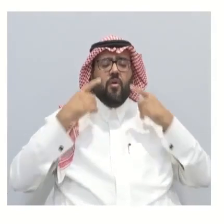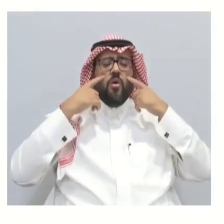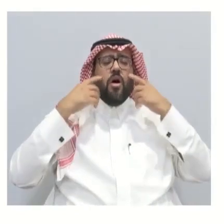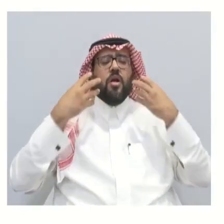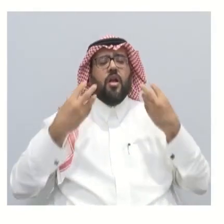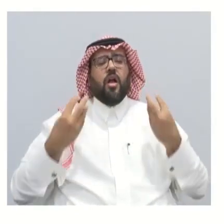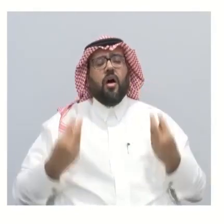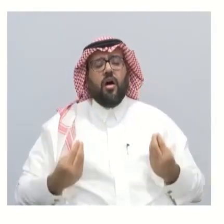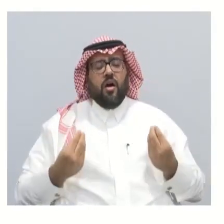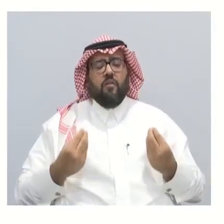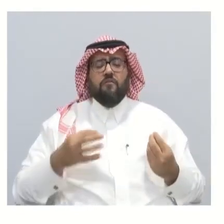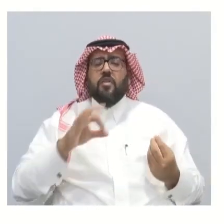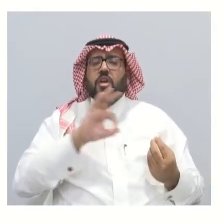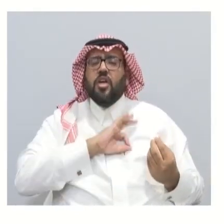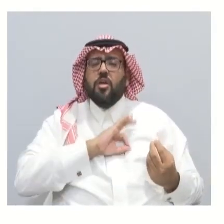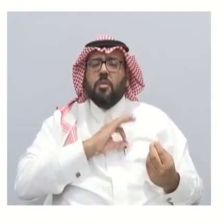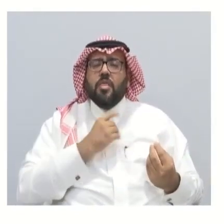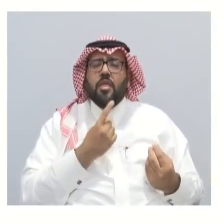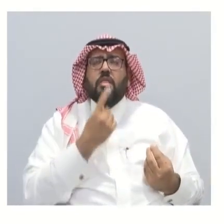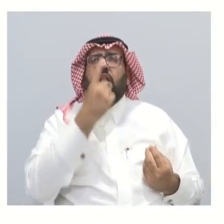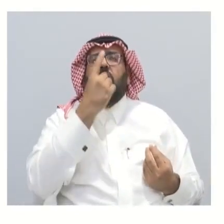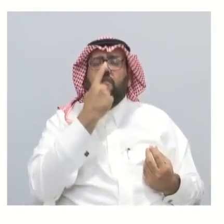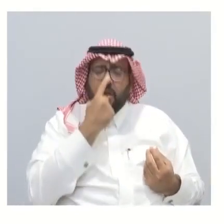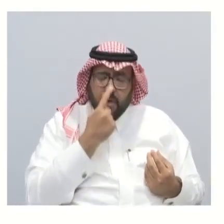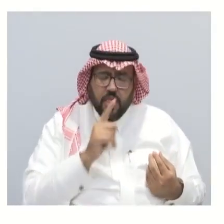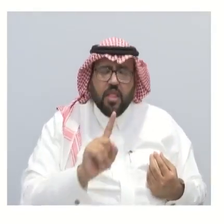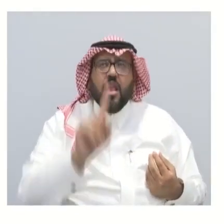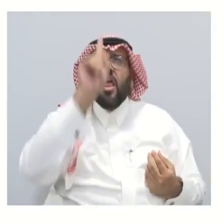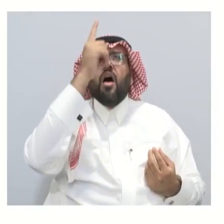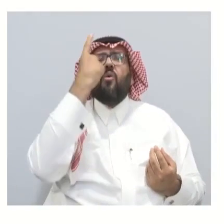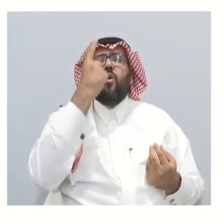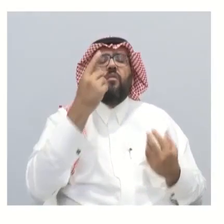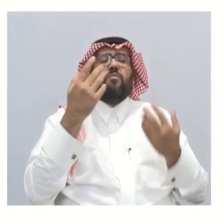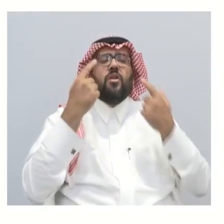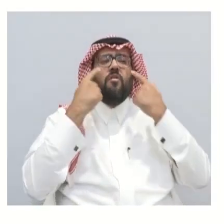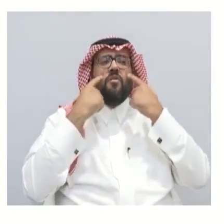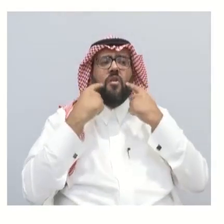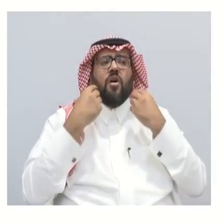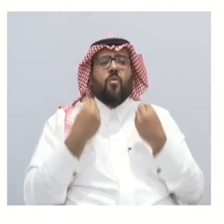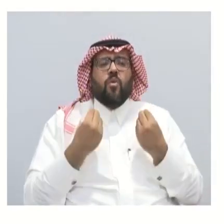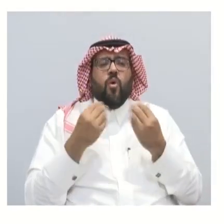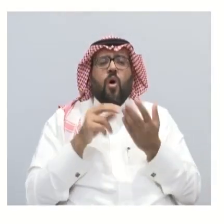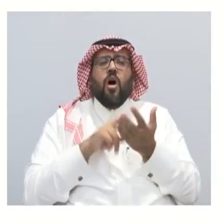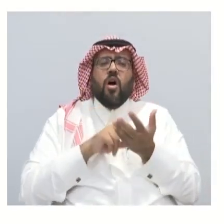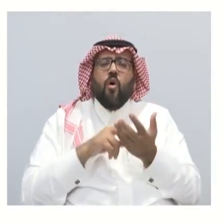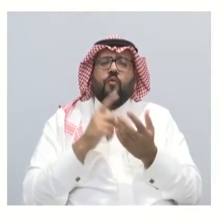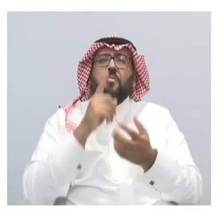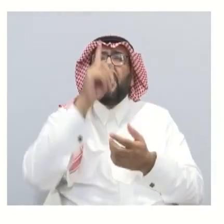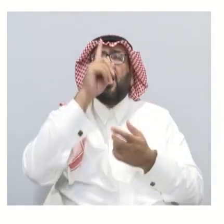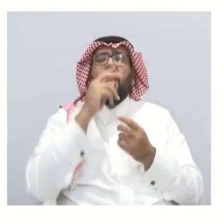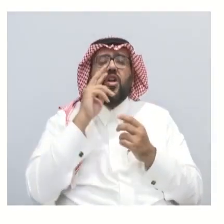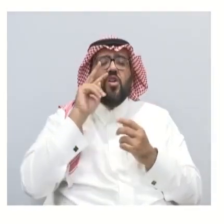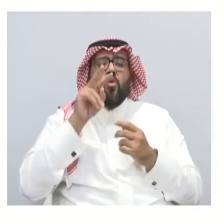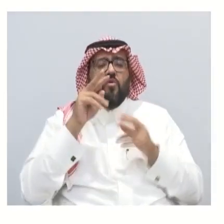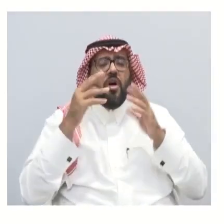محبه الله تعالى والتذل له سبحانه وتعالى والافتقار اليه جل وعلا تنظر